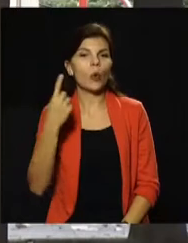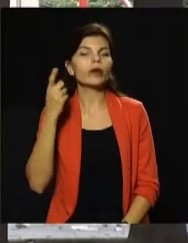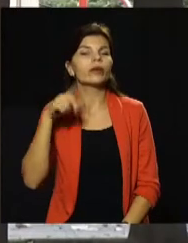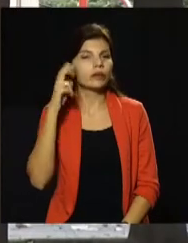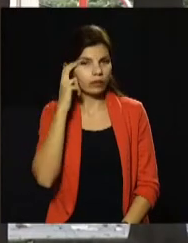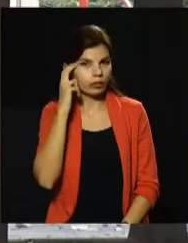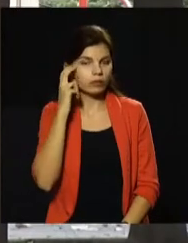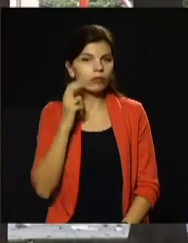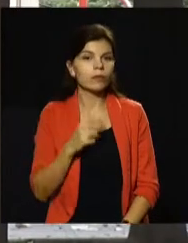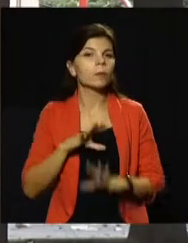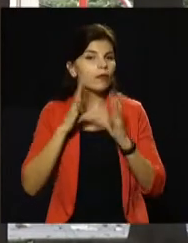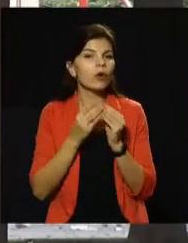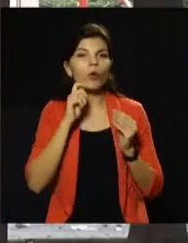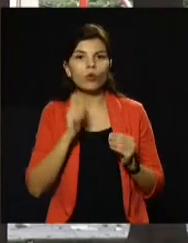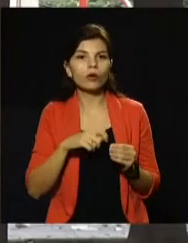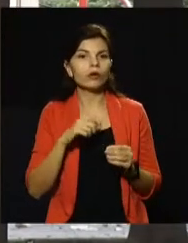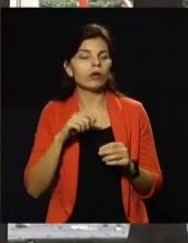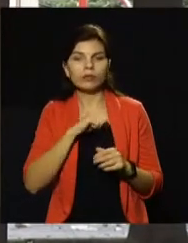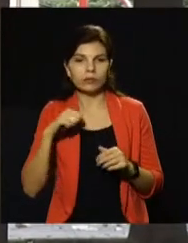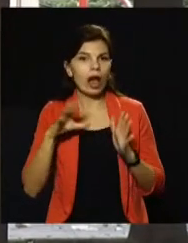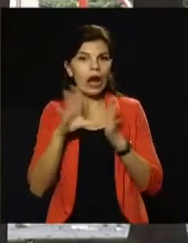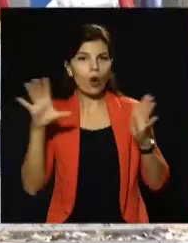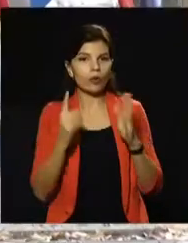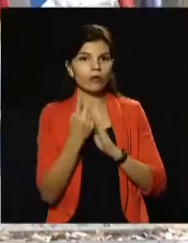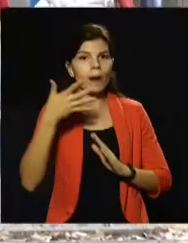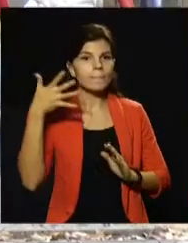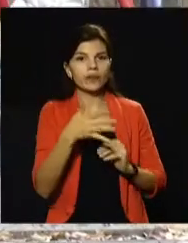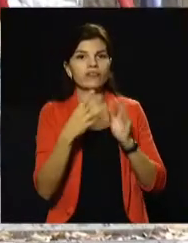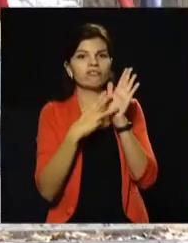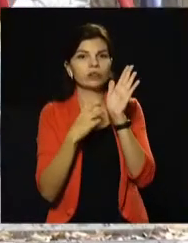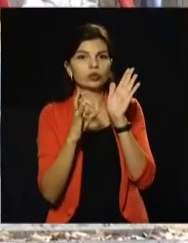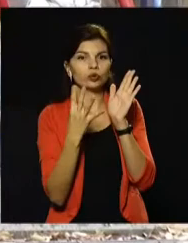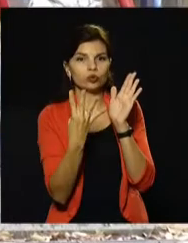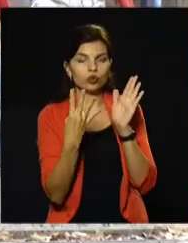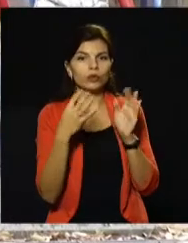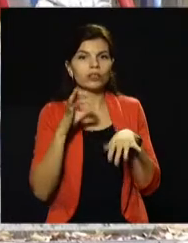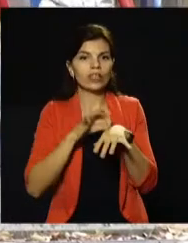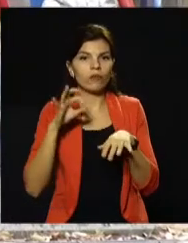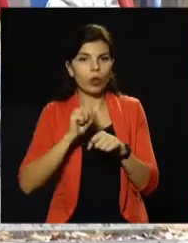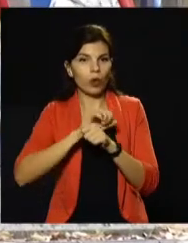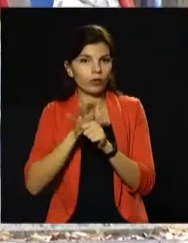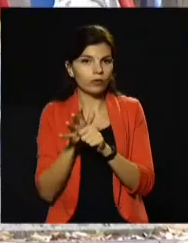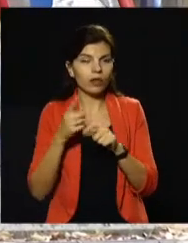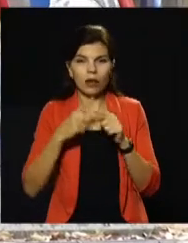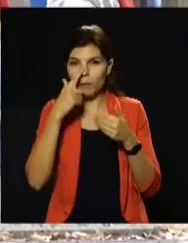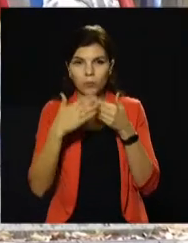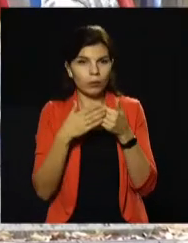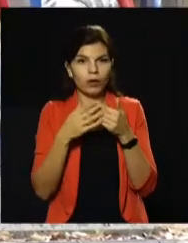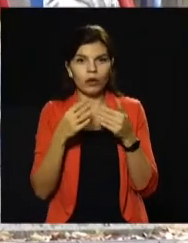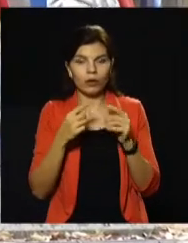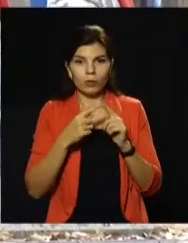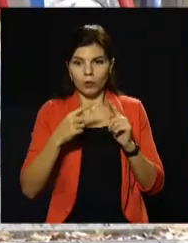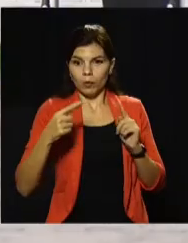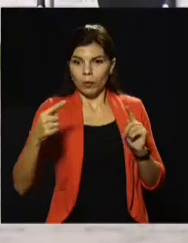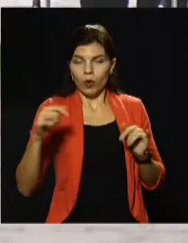Києві. Загалом в Україні черговий антирекорд – 5804 захворілих на коронавірус. Це майже на півтисячі